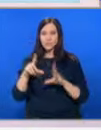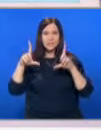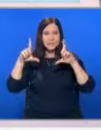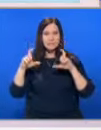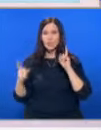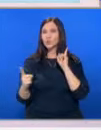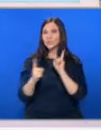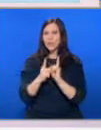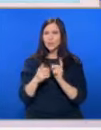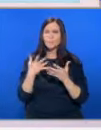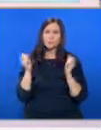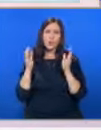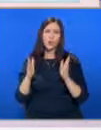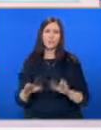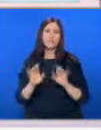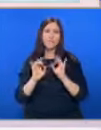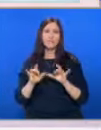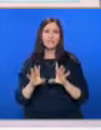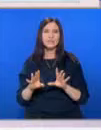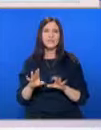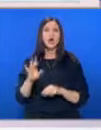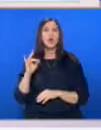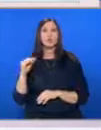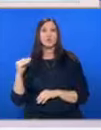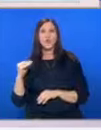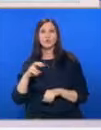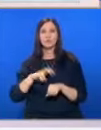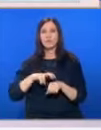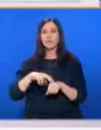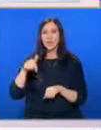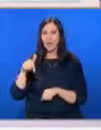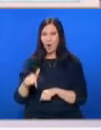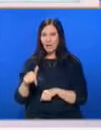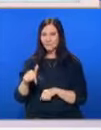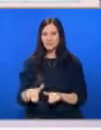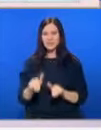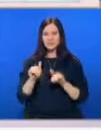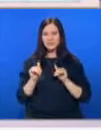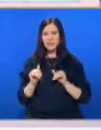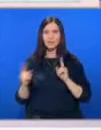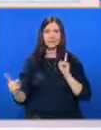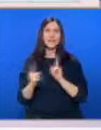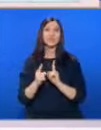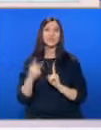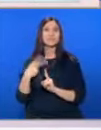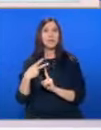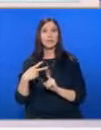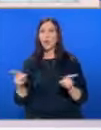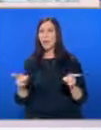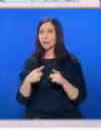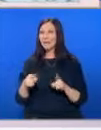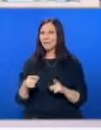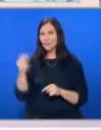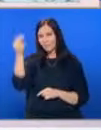от срещите без конкретна информация. Росен Желязков и Димитър Главчев избегнаха среща с медиите. А управителят